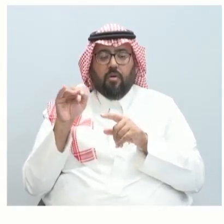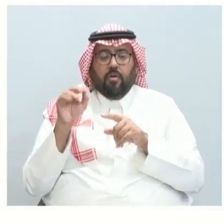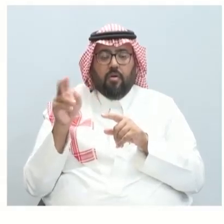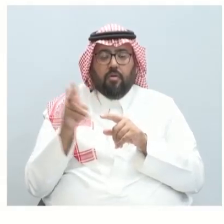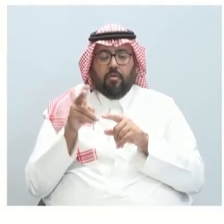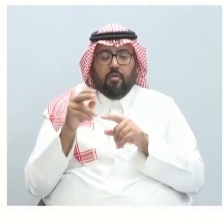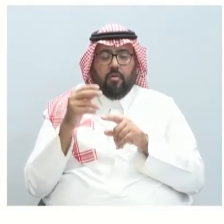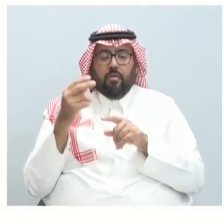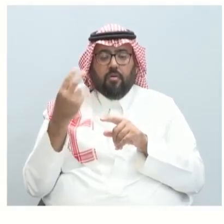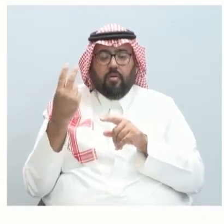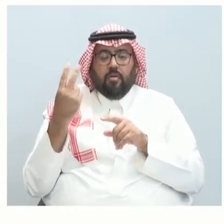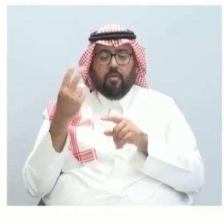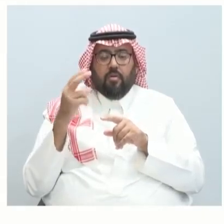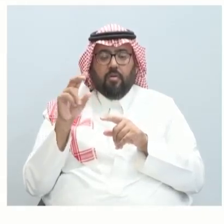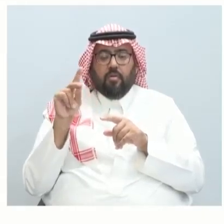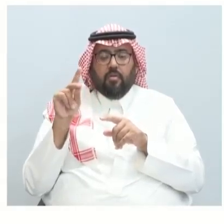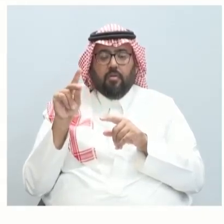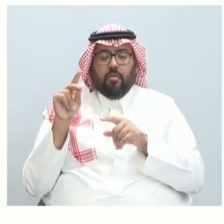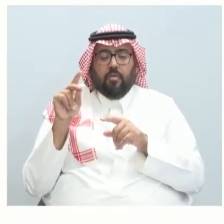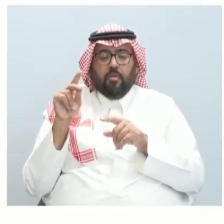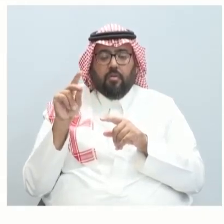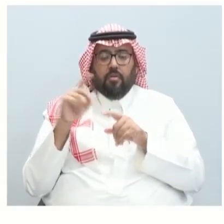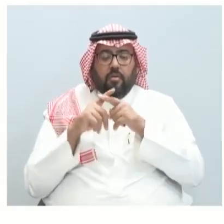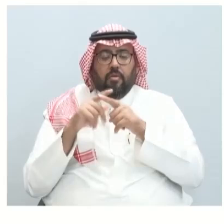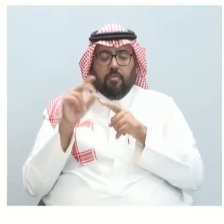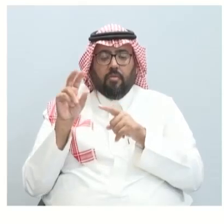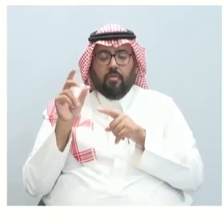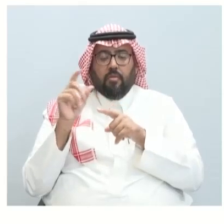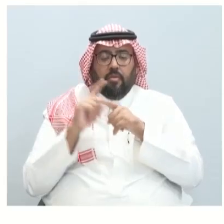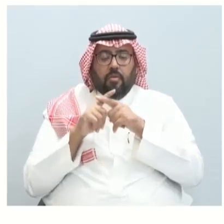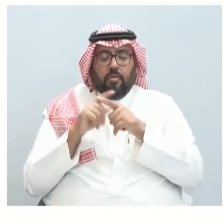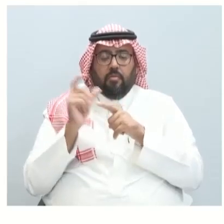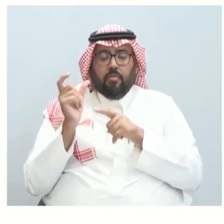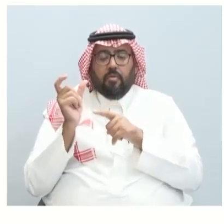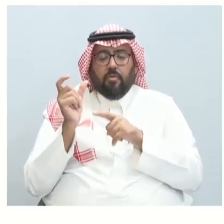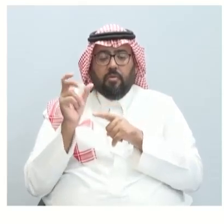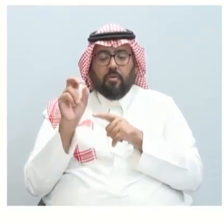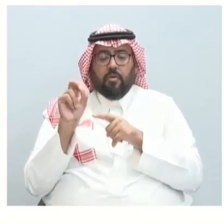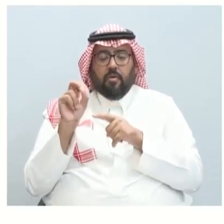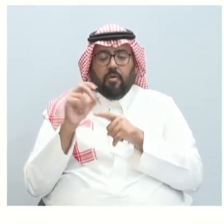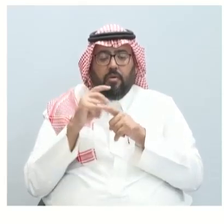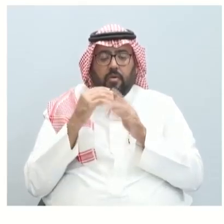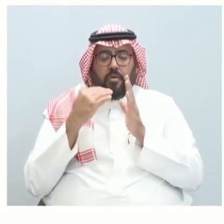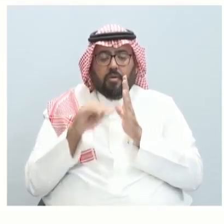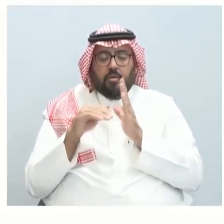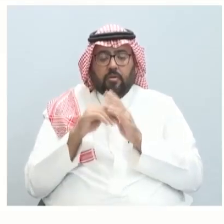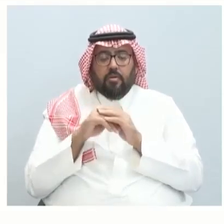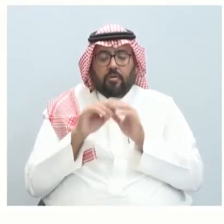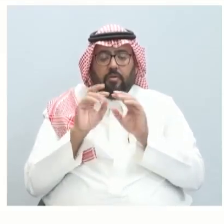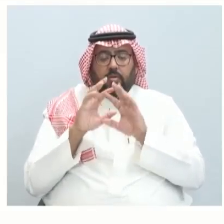يساوي اثنان مضروبا في طاء مضروبا في نصف القطر ابنائي وبناتي